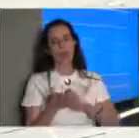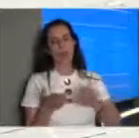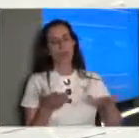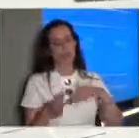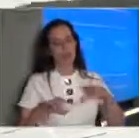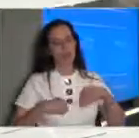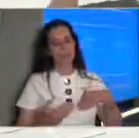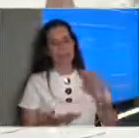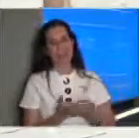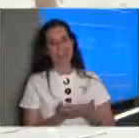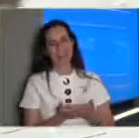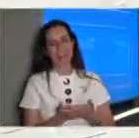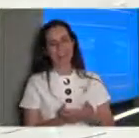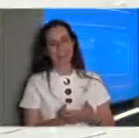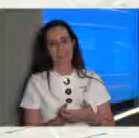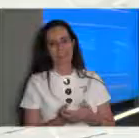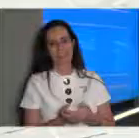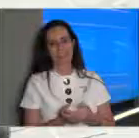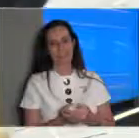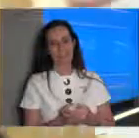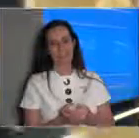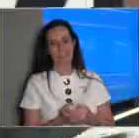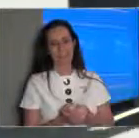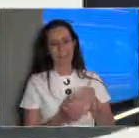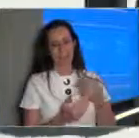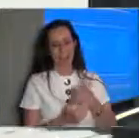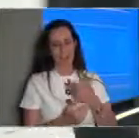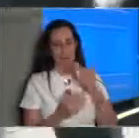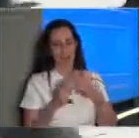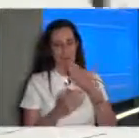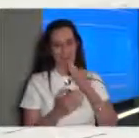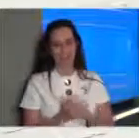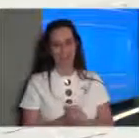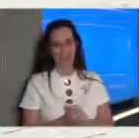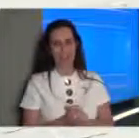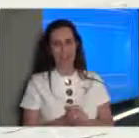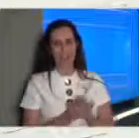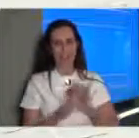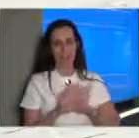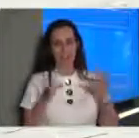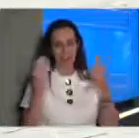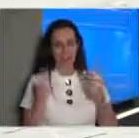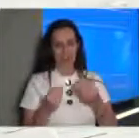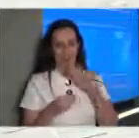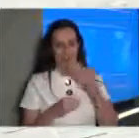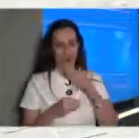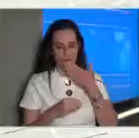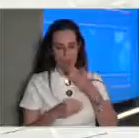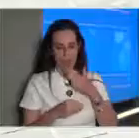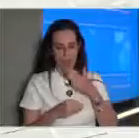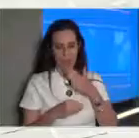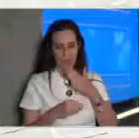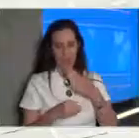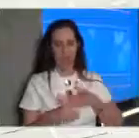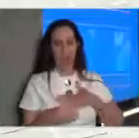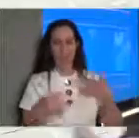מוכנה להתנדב. כל טוב, ציפורה מירושלים, שיהיה לנו רק טוב בירושלים,